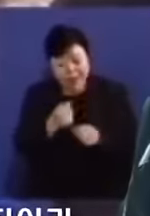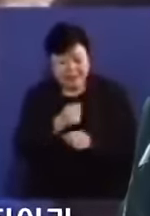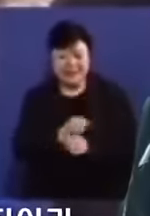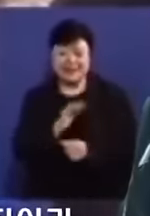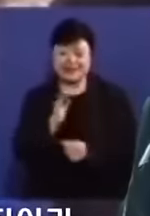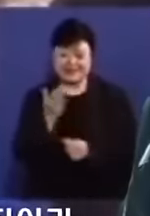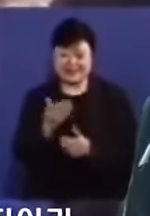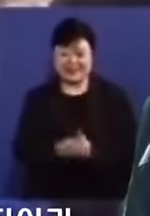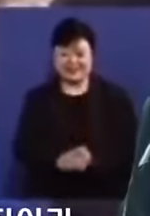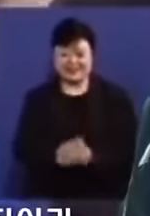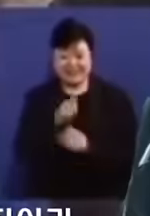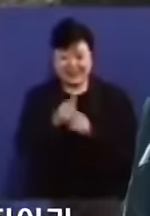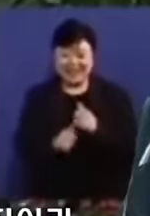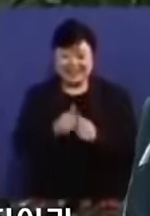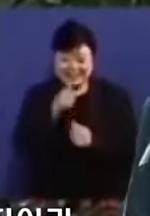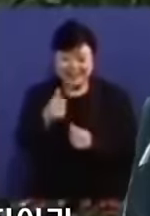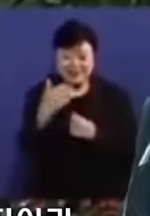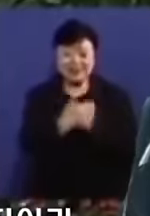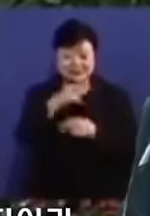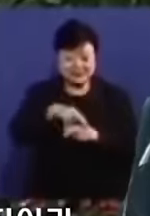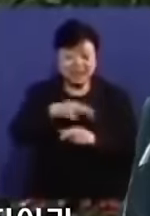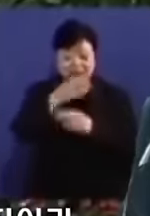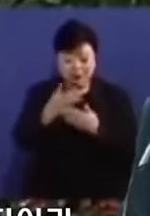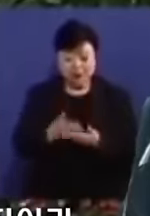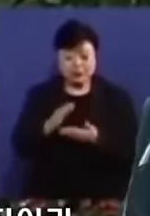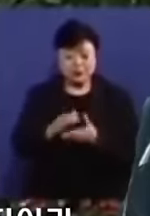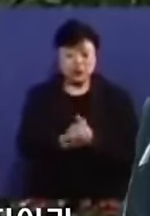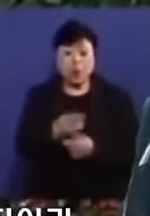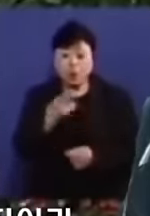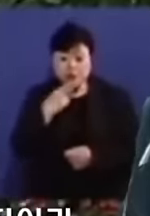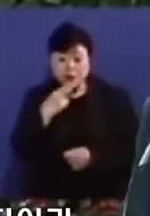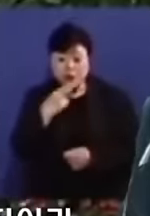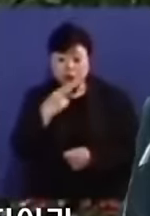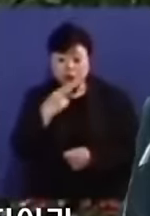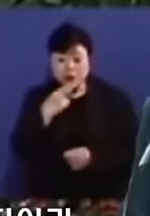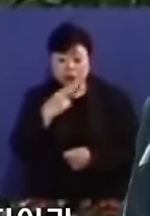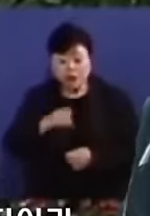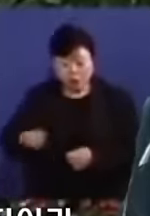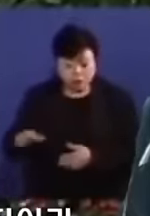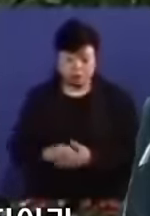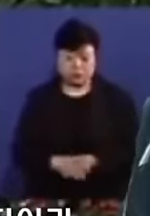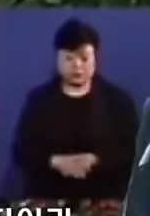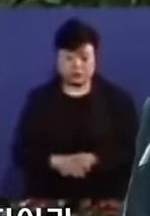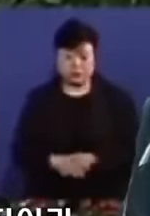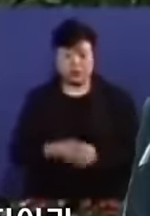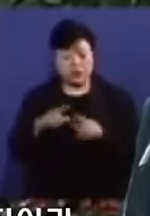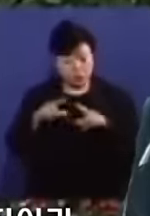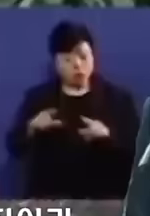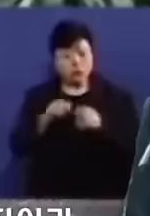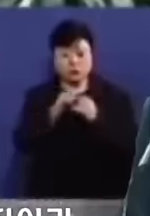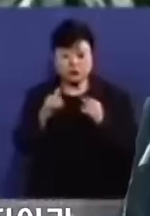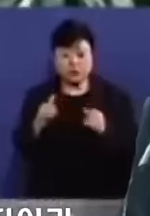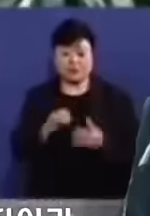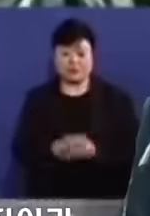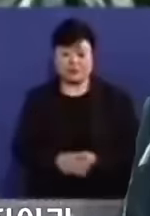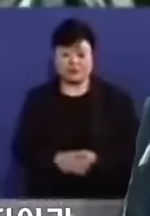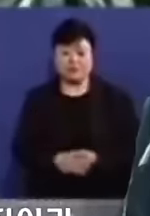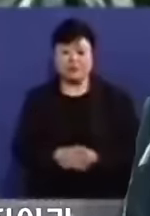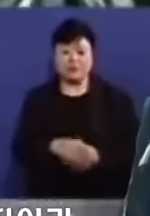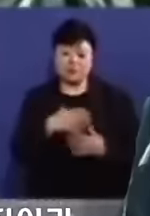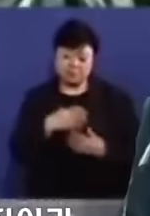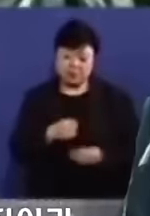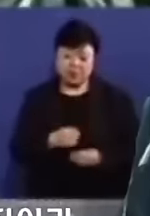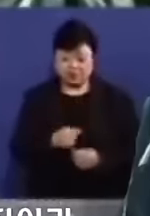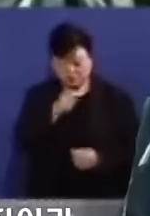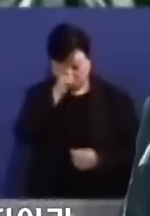해야 되는 것입니다. 하나님의 은사는 받고 난 다음 기도 안 하면 잃어버려요. 그런데 보통 편안하고